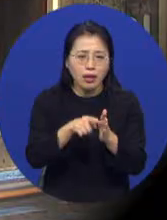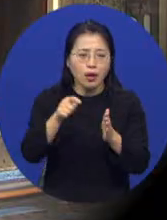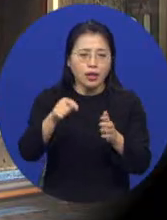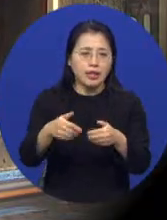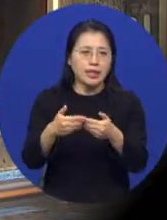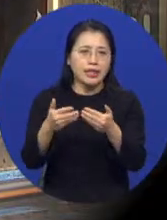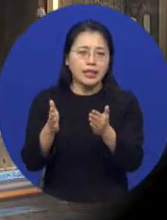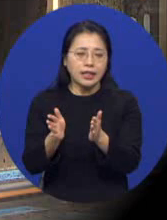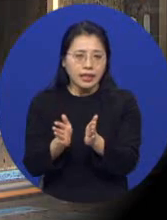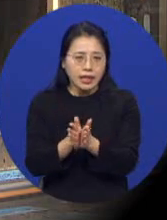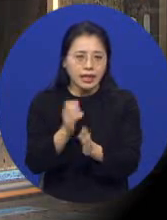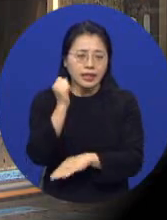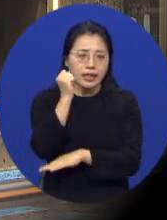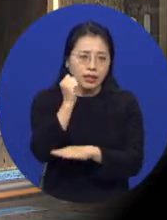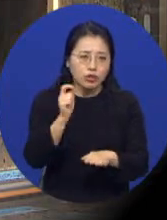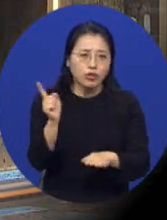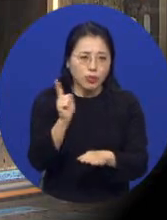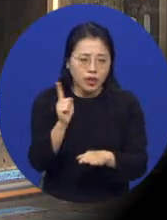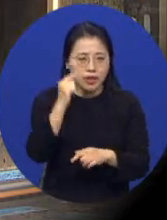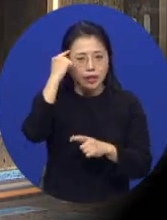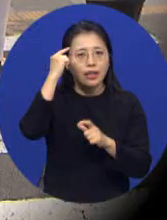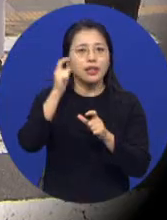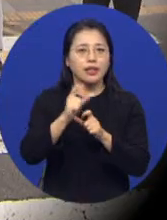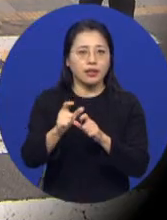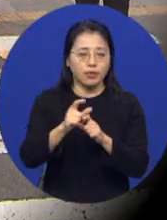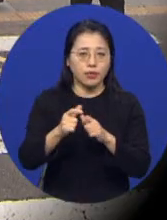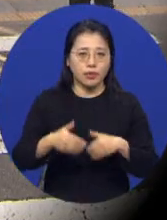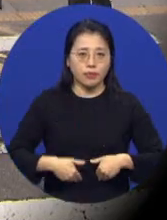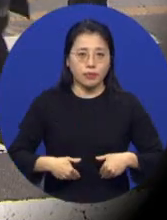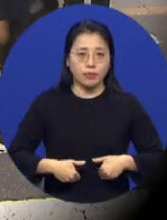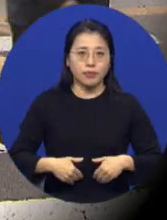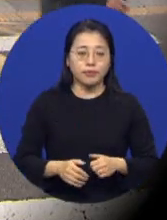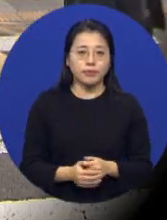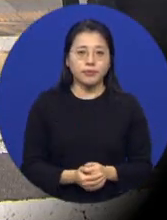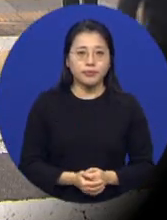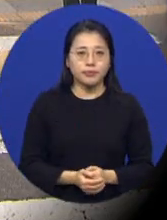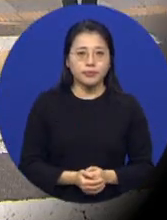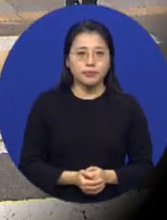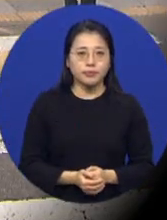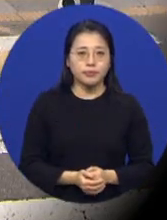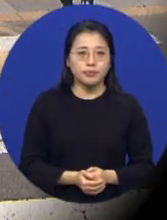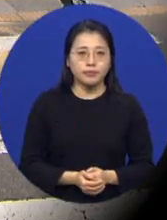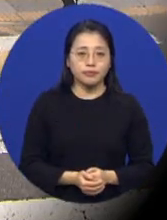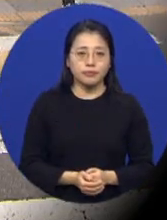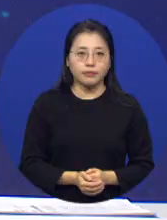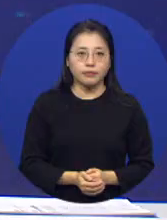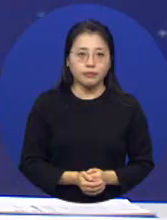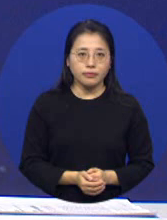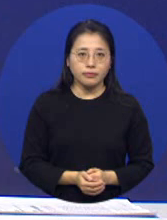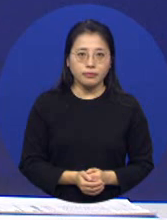할지 근본적인 고민이 필요해 보입니다 MBC 뉴스 송원일입니다